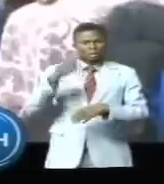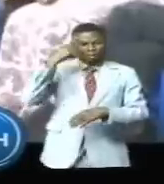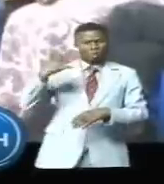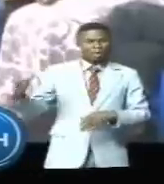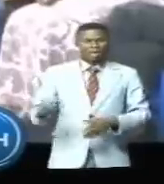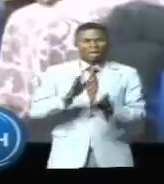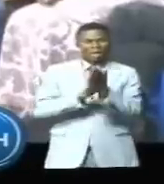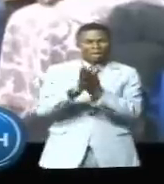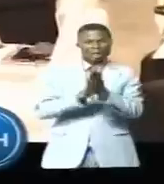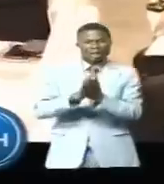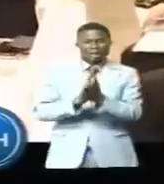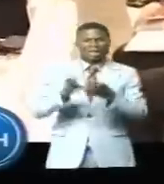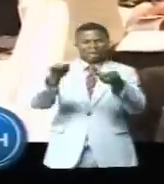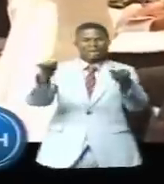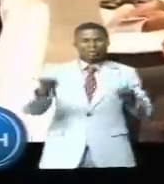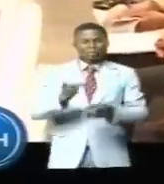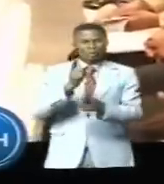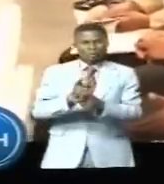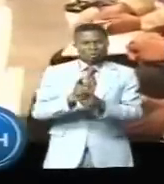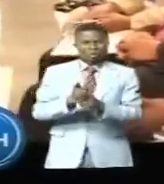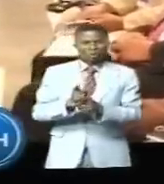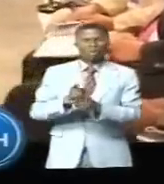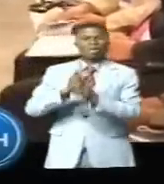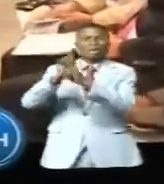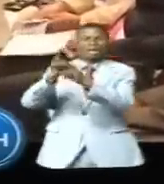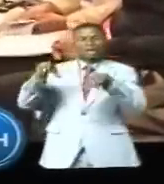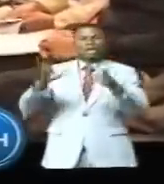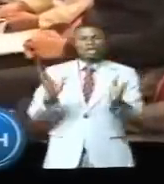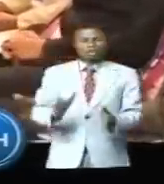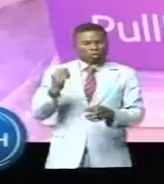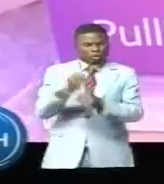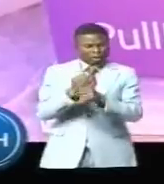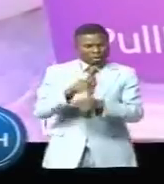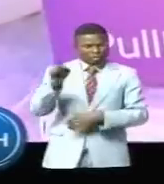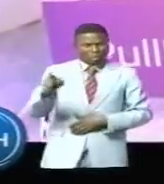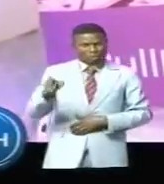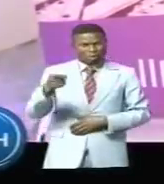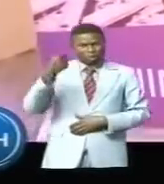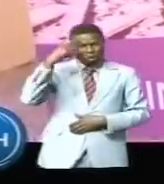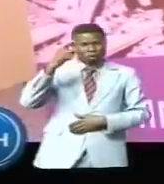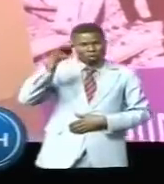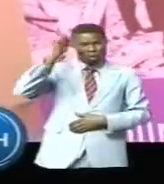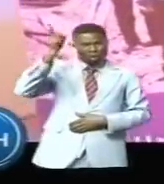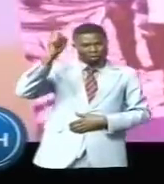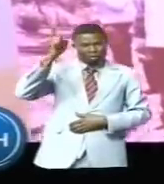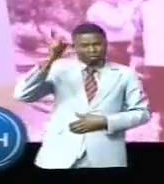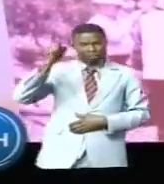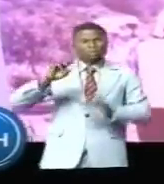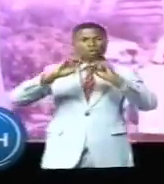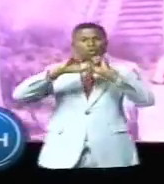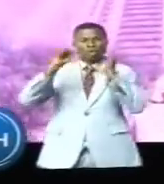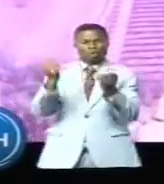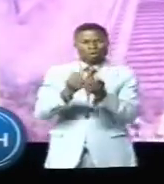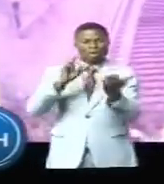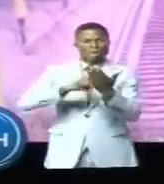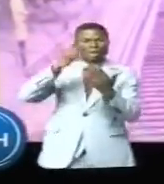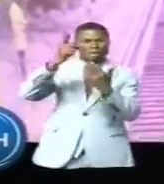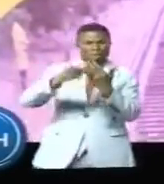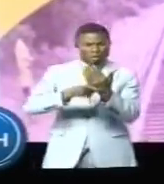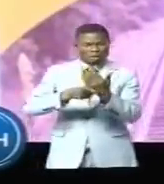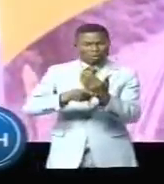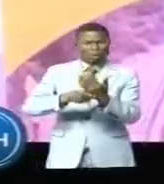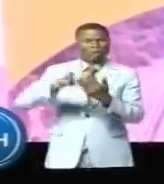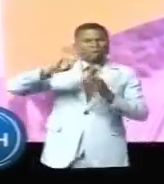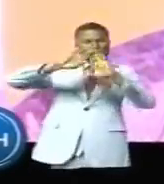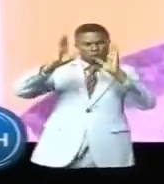en compte du local comptant pour faire des nationaux des champions du secteur. Pour le numéro 1 de l'ARSP, le programme de toutes